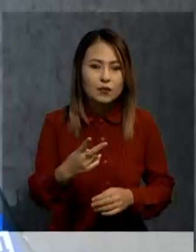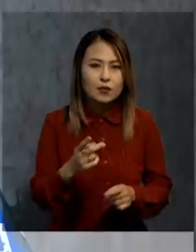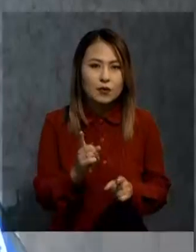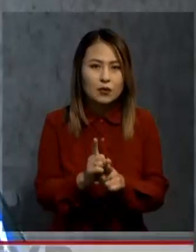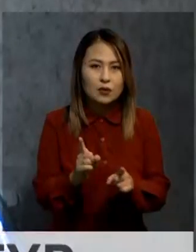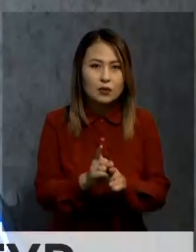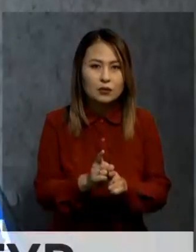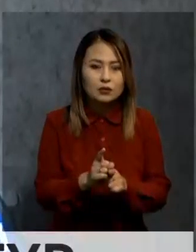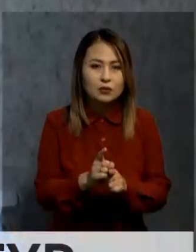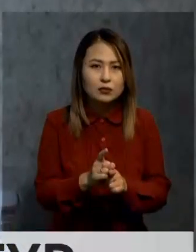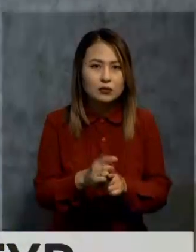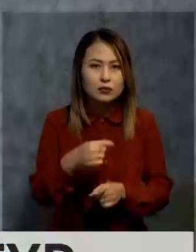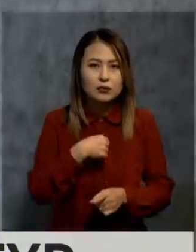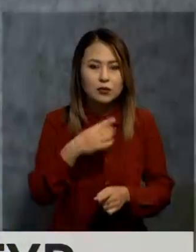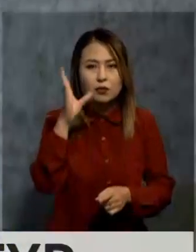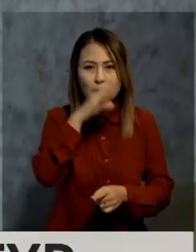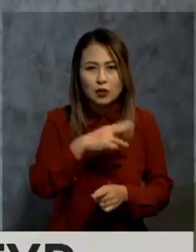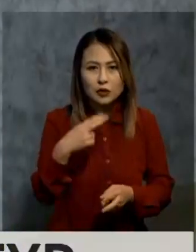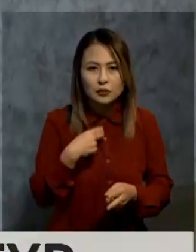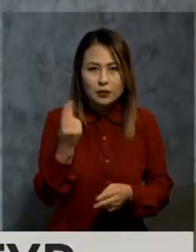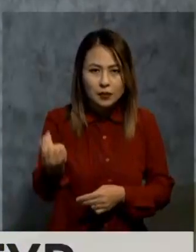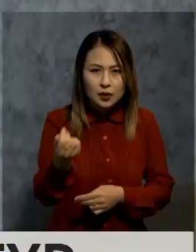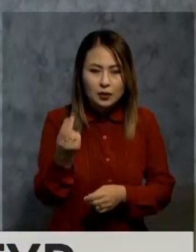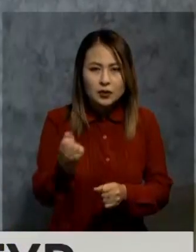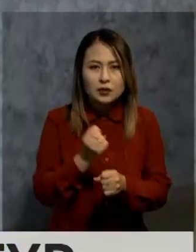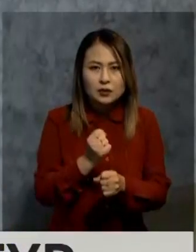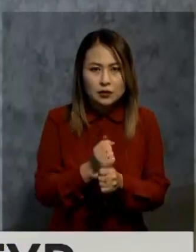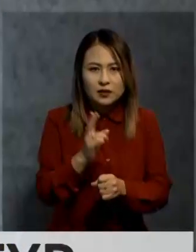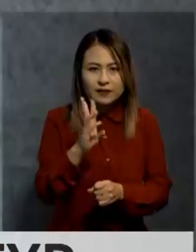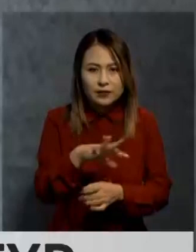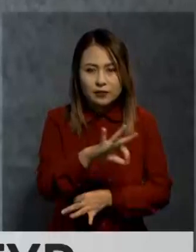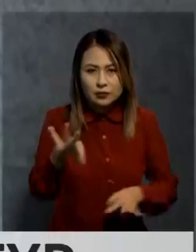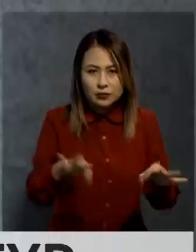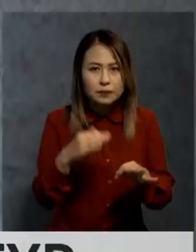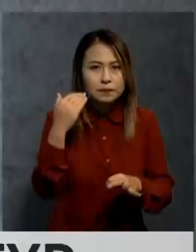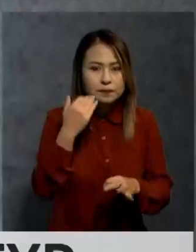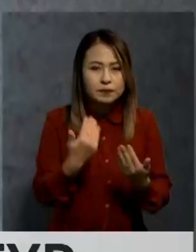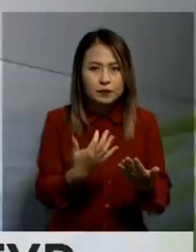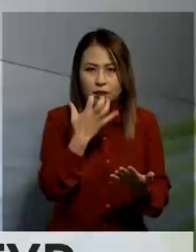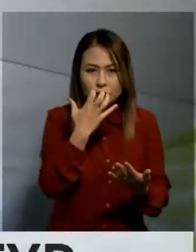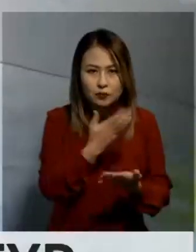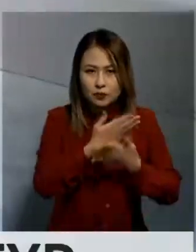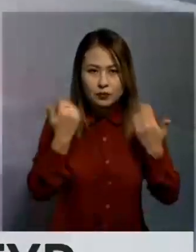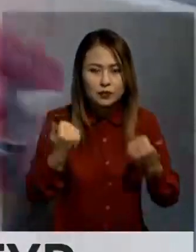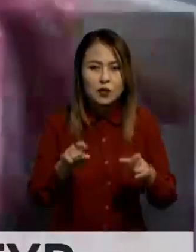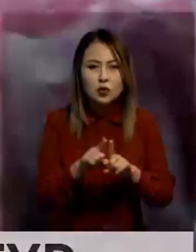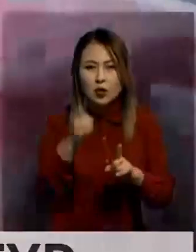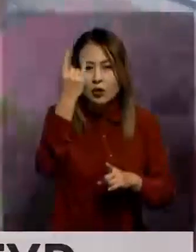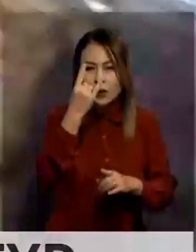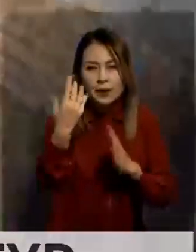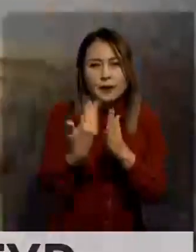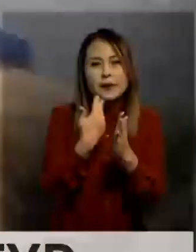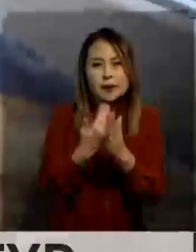осындай площадьты? И қалай бізден ақша алады, получается, да, если квадратный метрдан, то мынау даже жылынбайды. Терезелерден